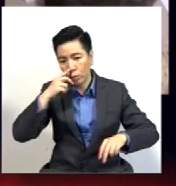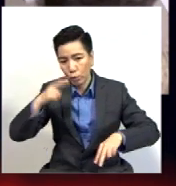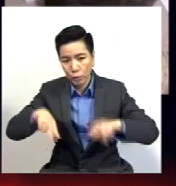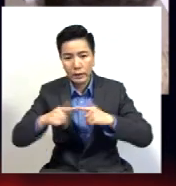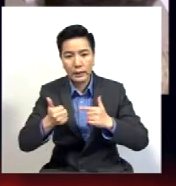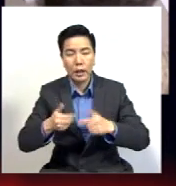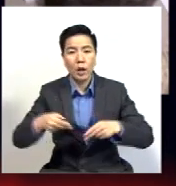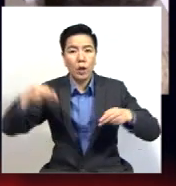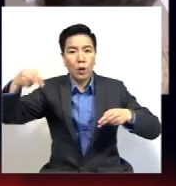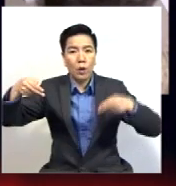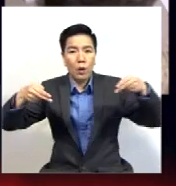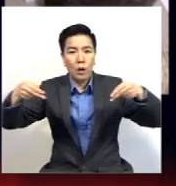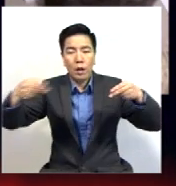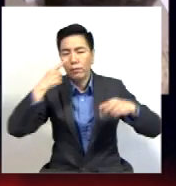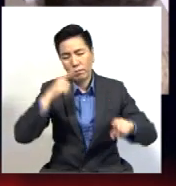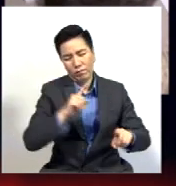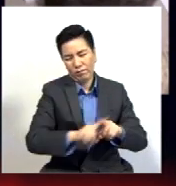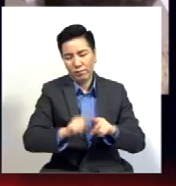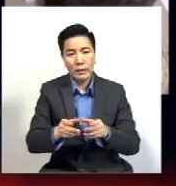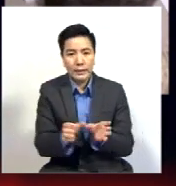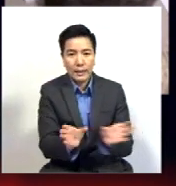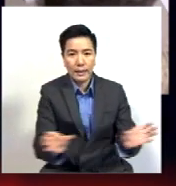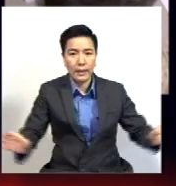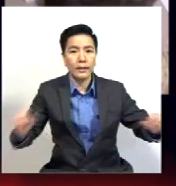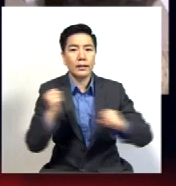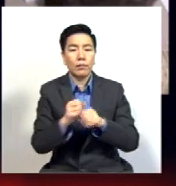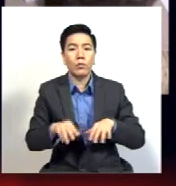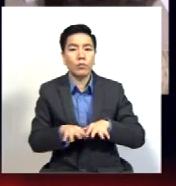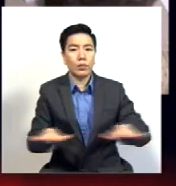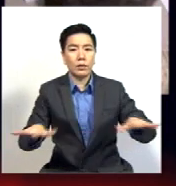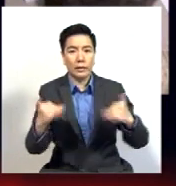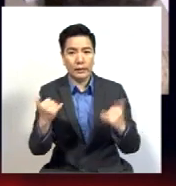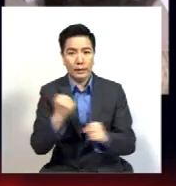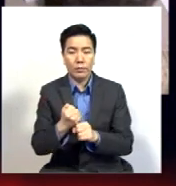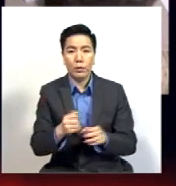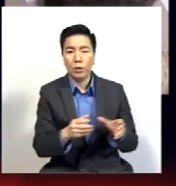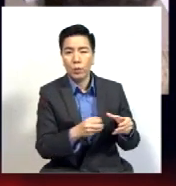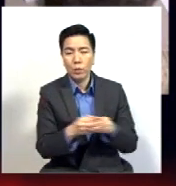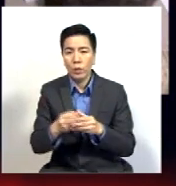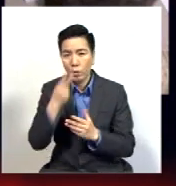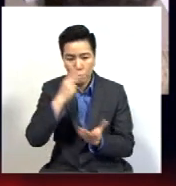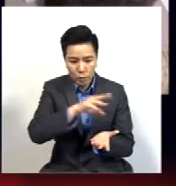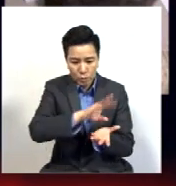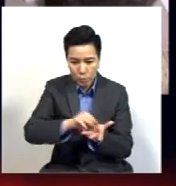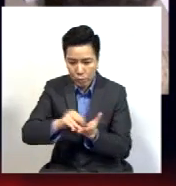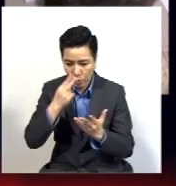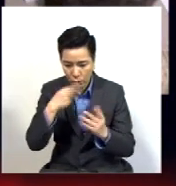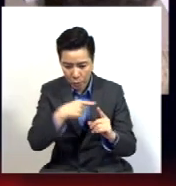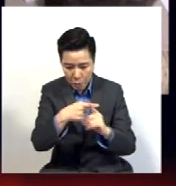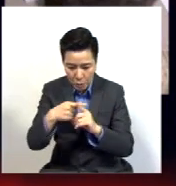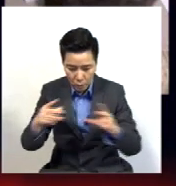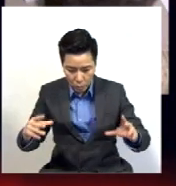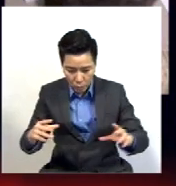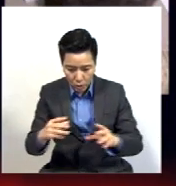ชุดตรวจสอบกล้องวงจรปิดและก็อื่นๆกระจายการทำงานกันหลายชุดจากนั้นทุกชุดนำข้อมูลที่ได้เนี่ยมาประกอบรว